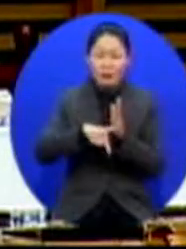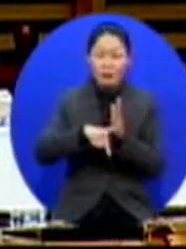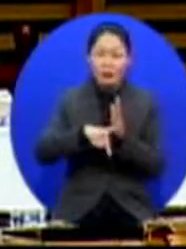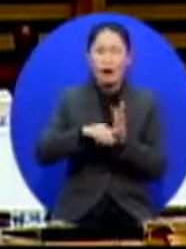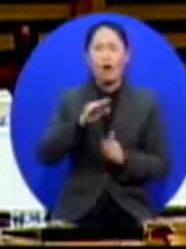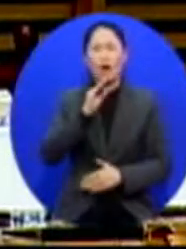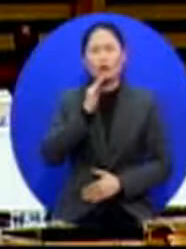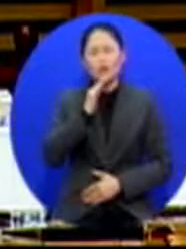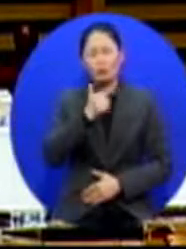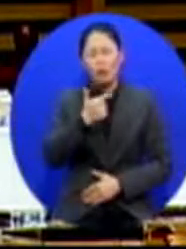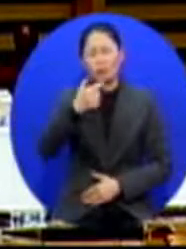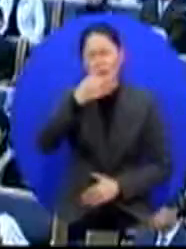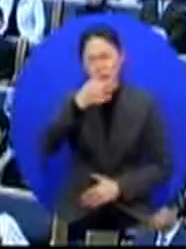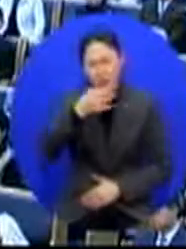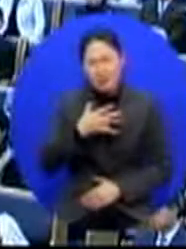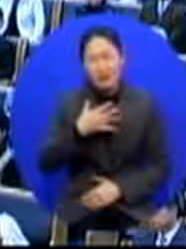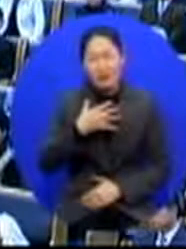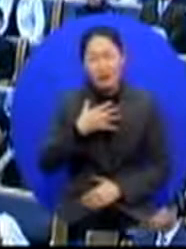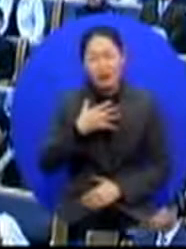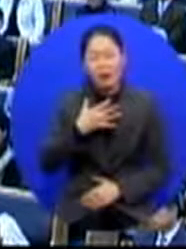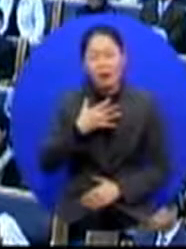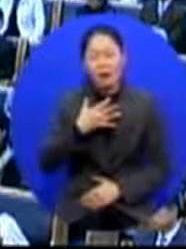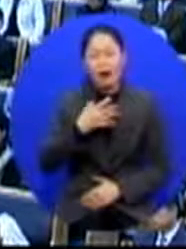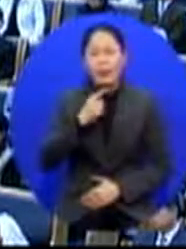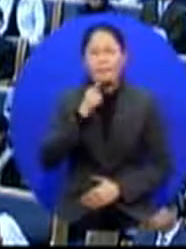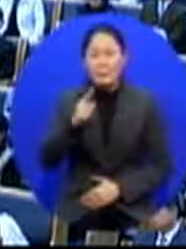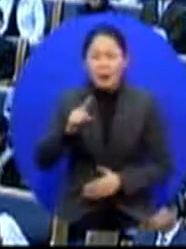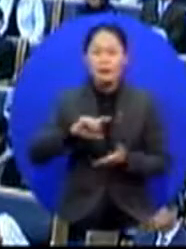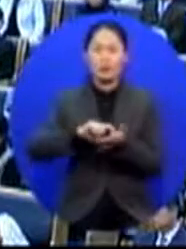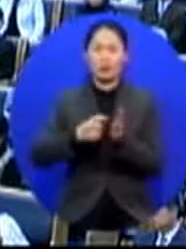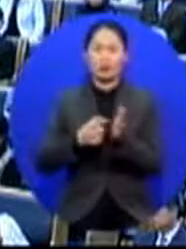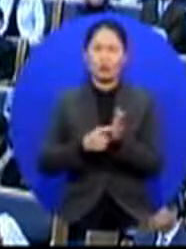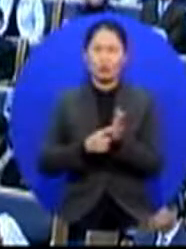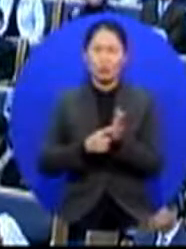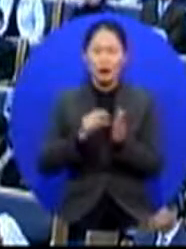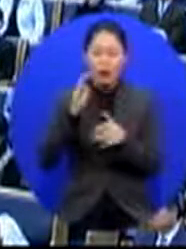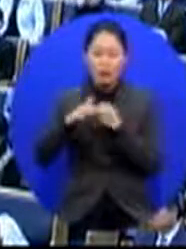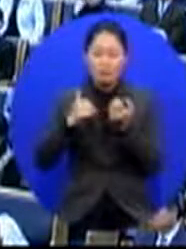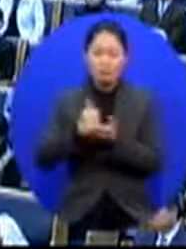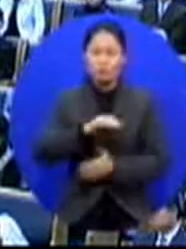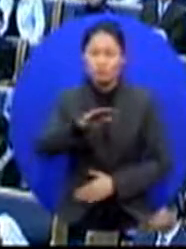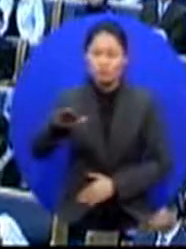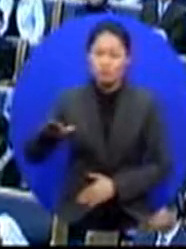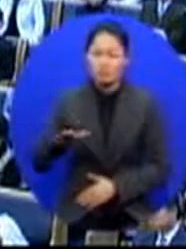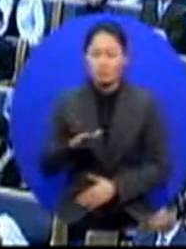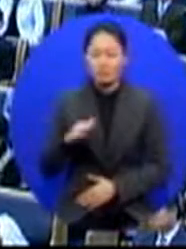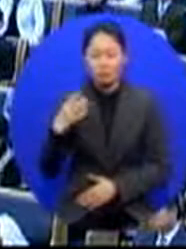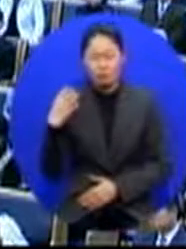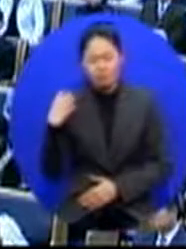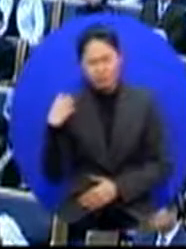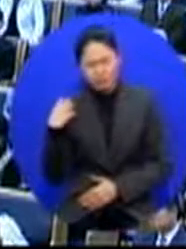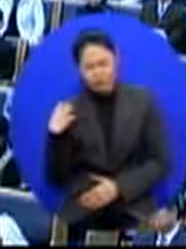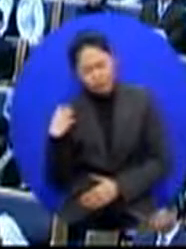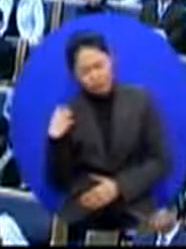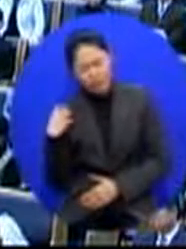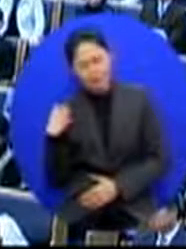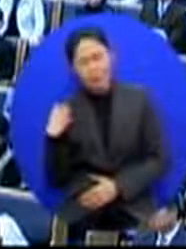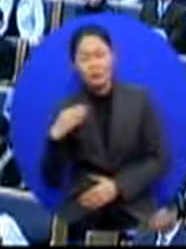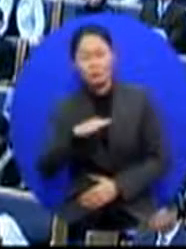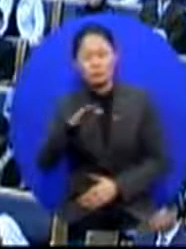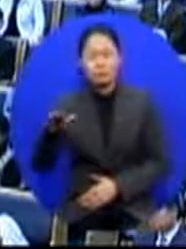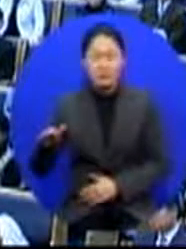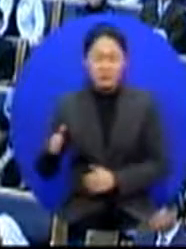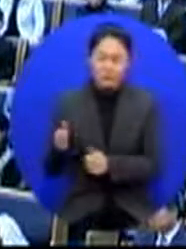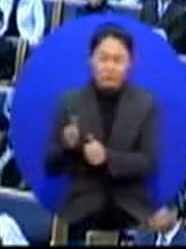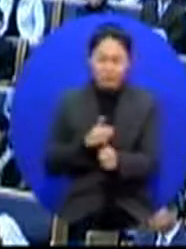정말 너무 힘들다 이런 소리가 툭 튀어나올 만큼 하나님은 우리를 아주 부담스럽게 우리를 몰아